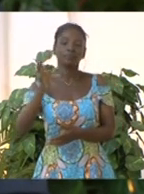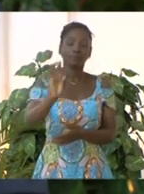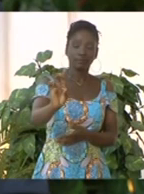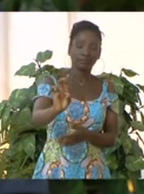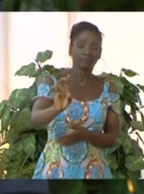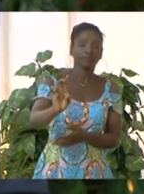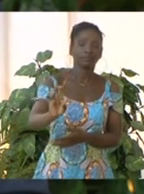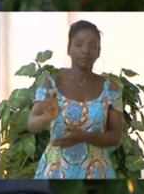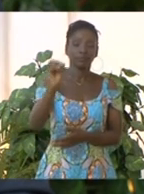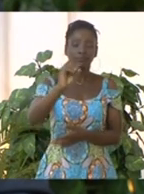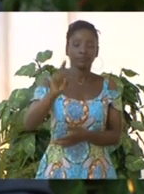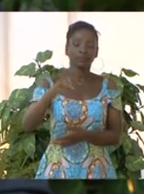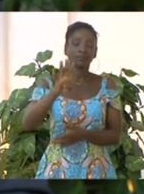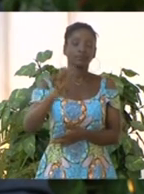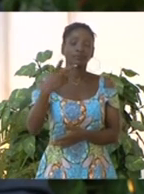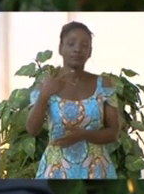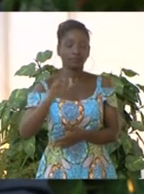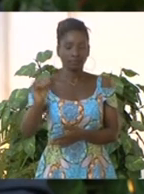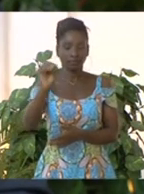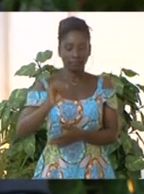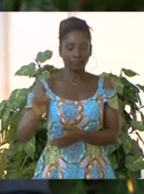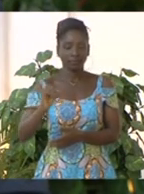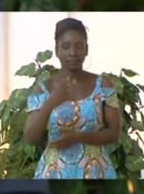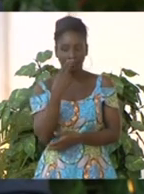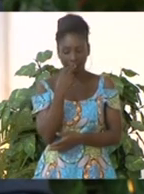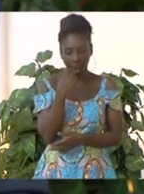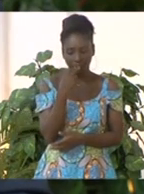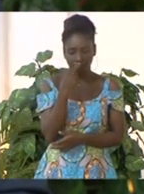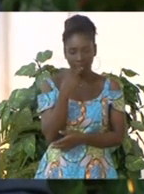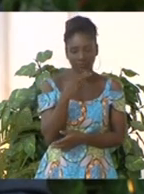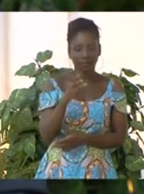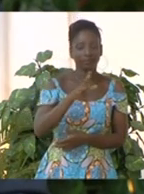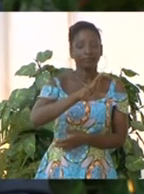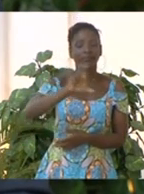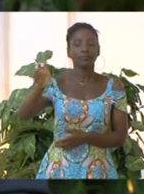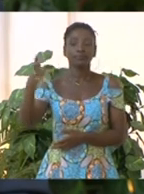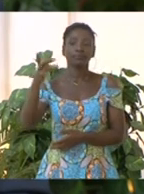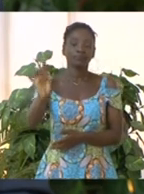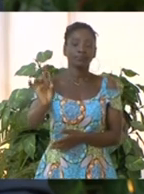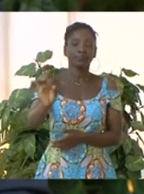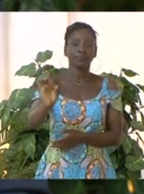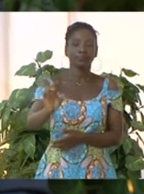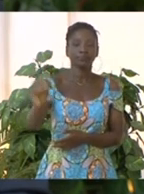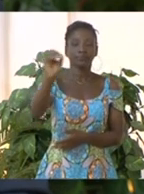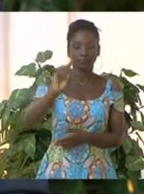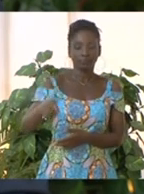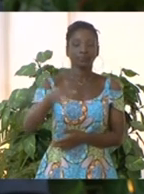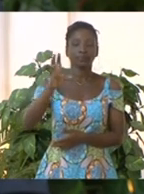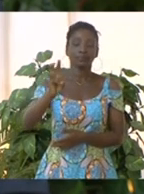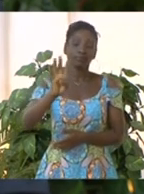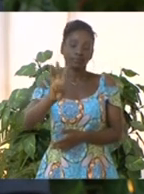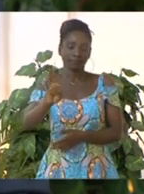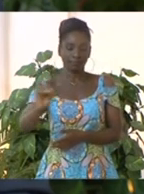0,43%. Bédier Conan Aimé Henri, 308, soit